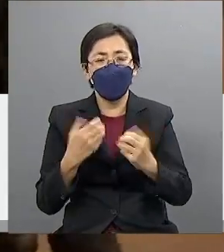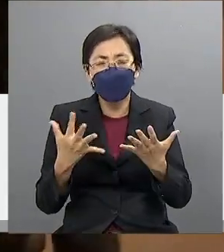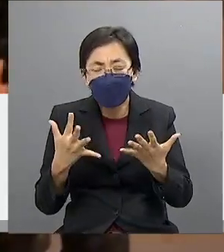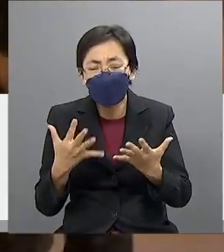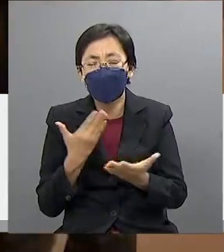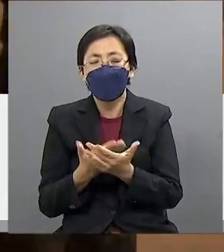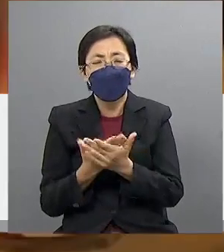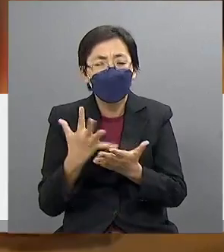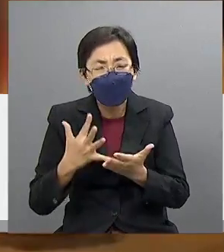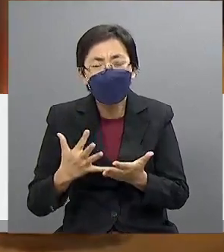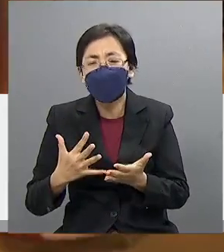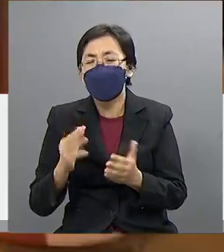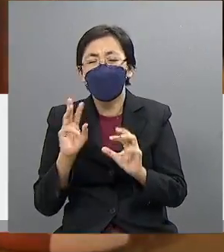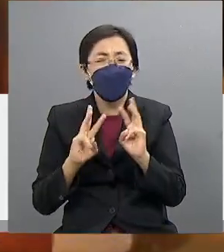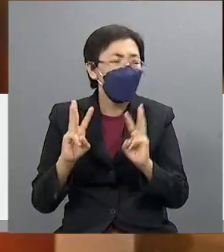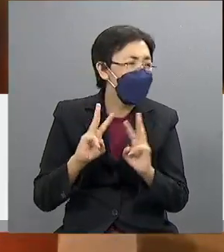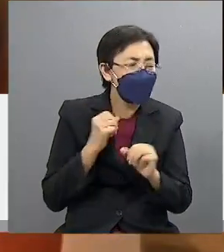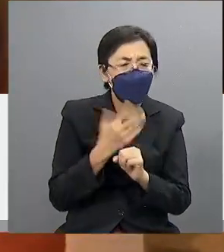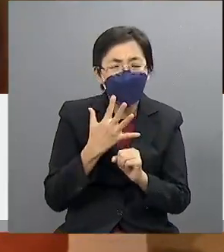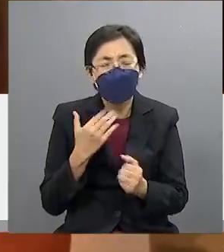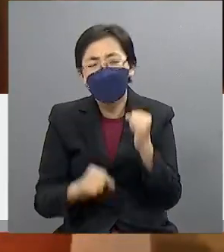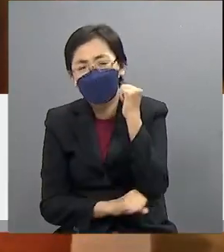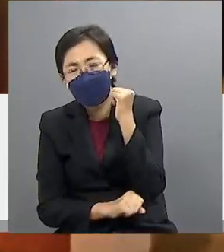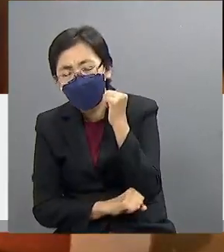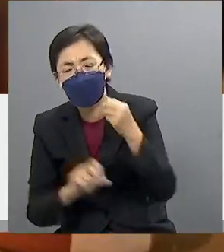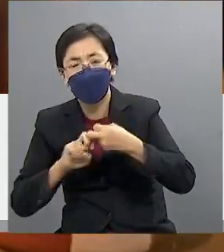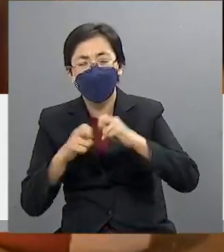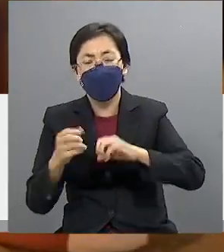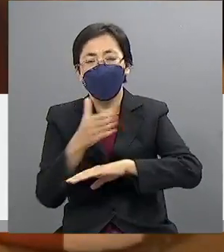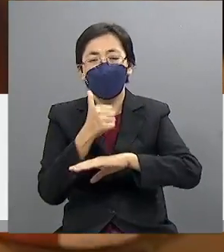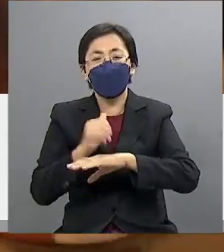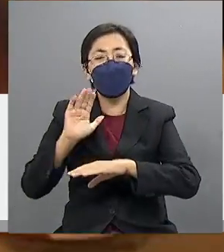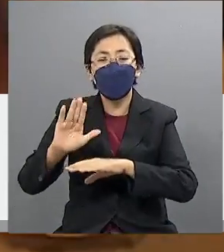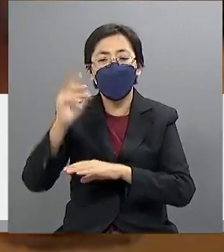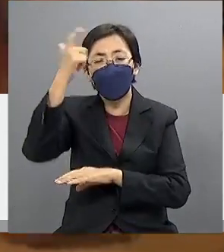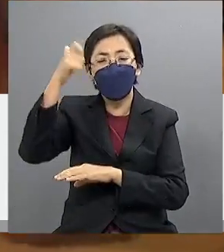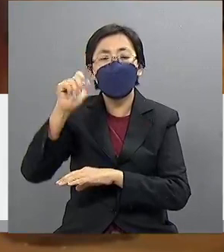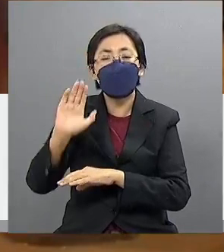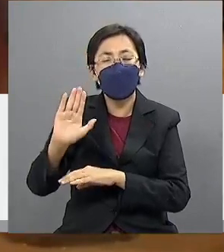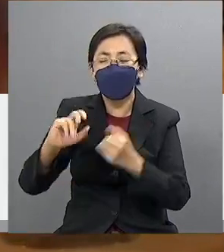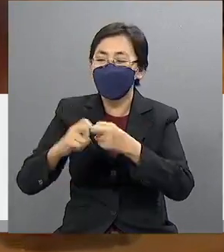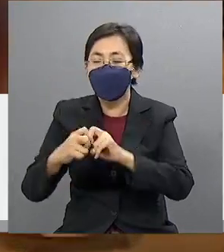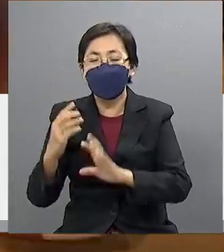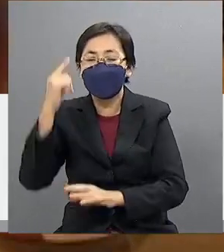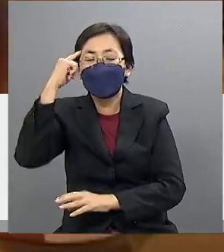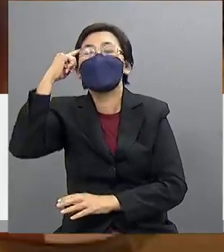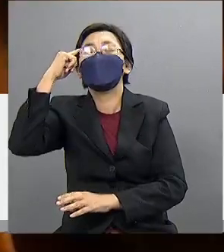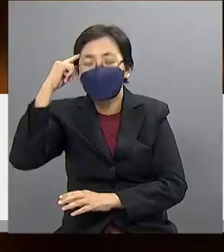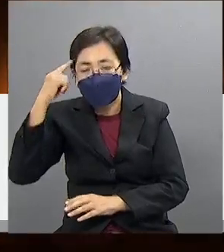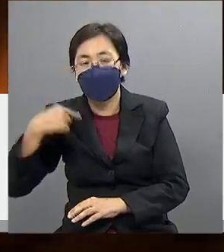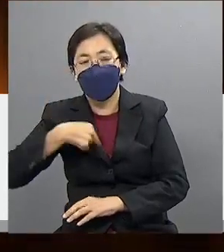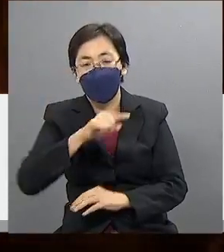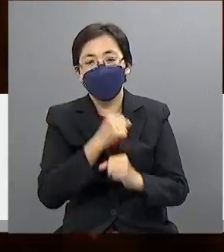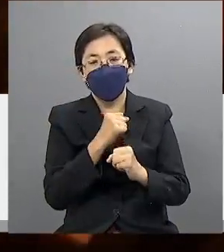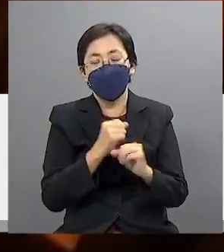ฐานะยากจนลงและปัจจัยทางการเมืองจากปัญหาความไม่สงบในประเทศรวมทั้งค่าใช้จ่ายในการเข้า